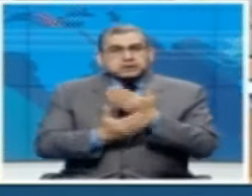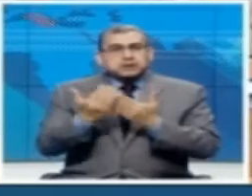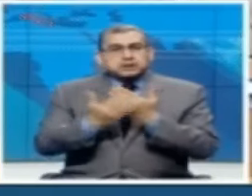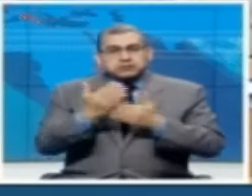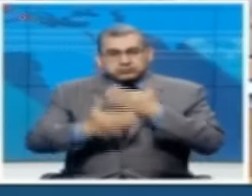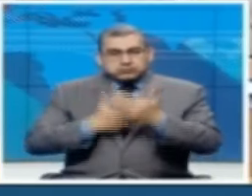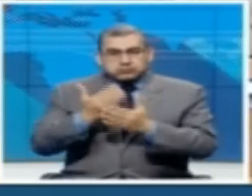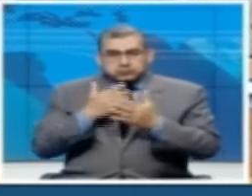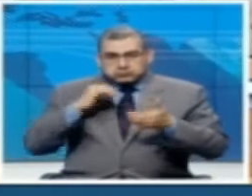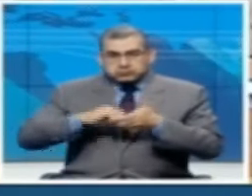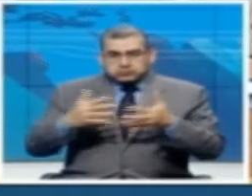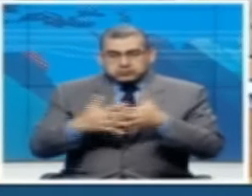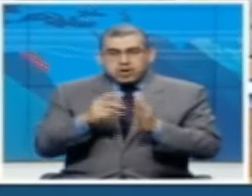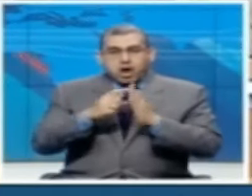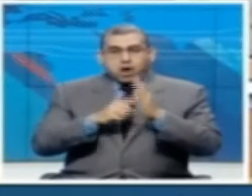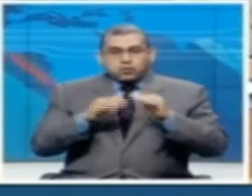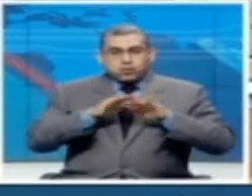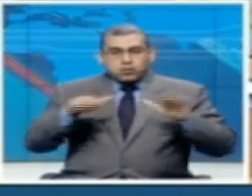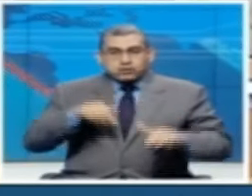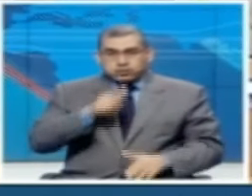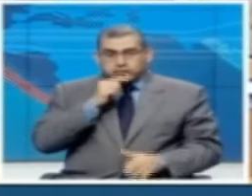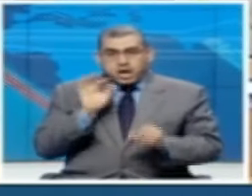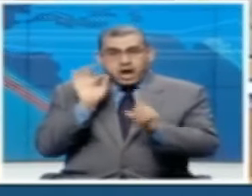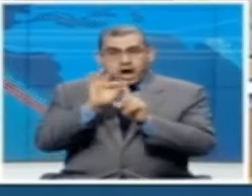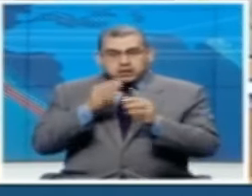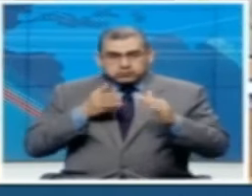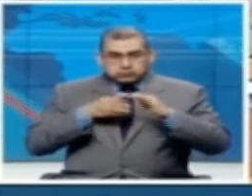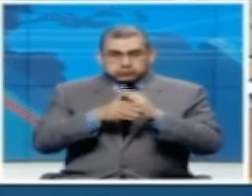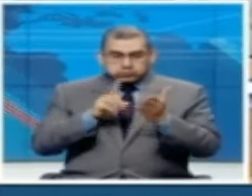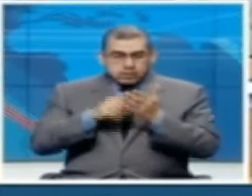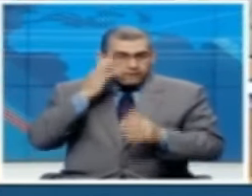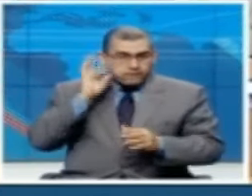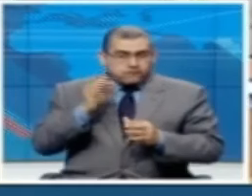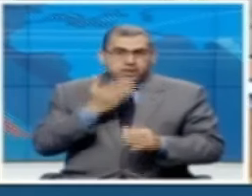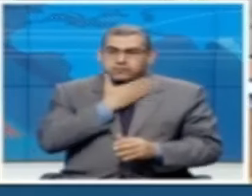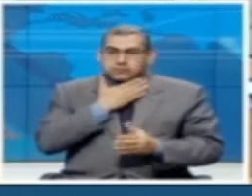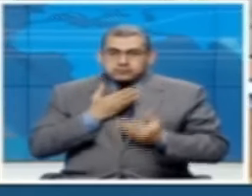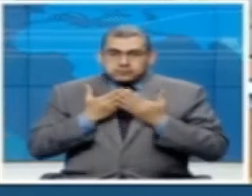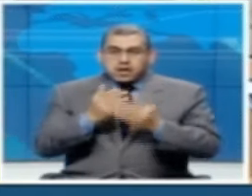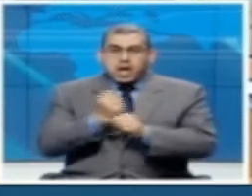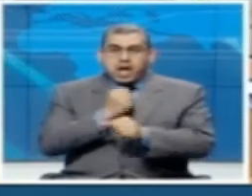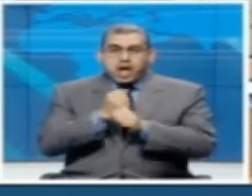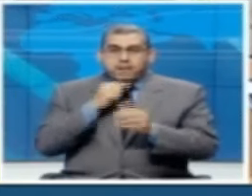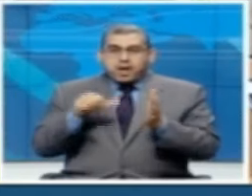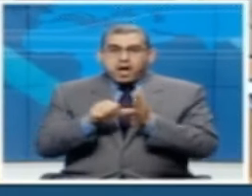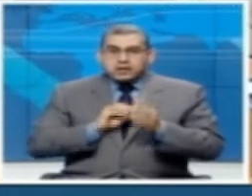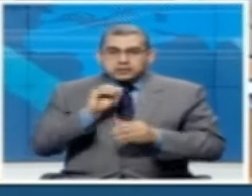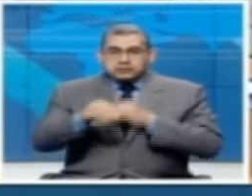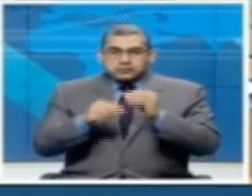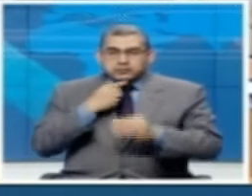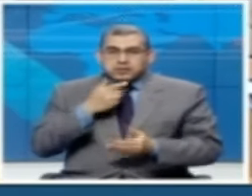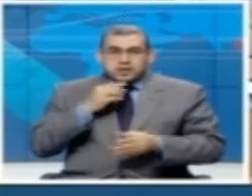للتنسيق في اطار القانون بهدف تعميق مفهوم التطوع في العمل الاهلي وتنميه القيم